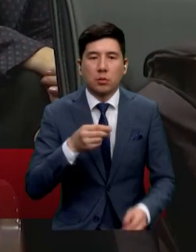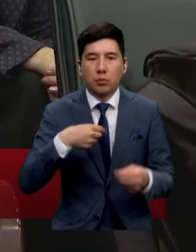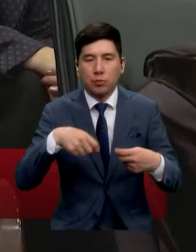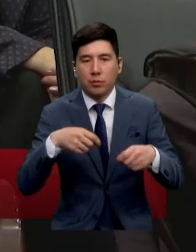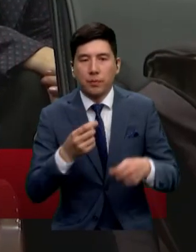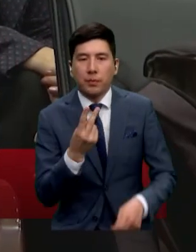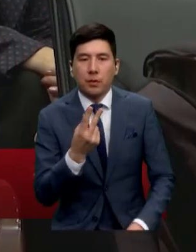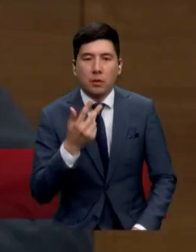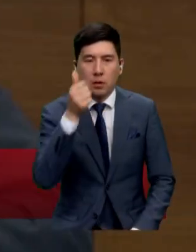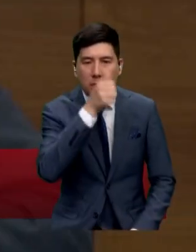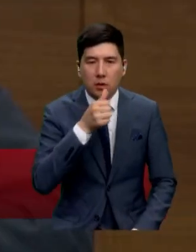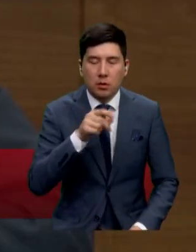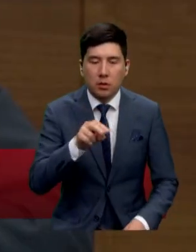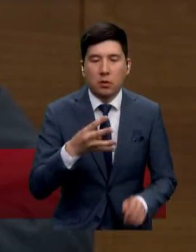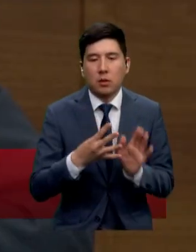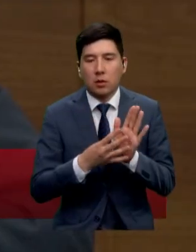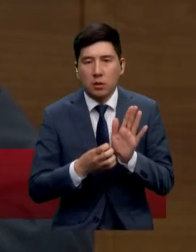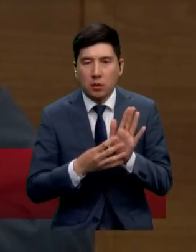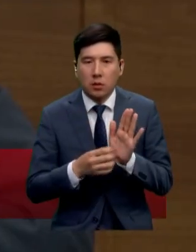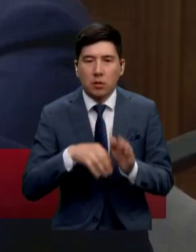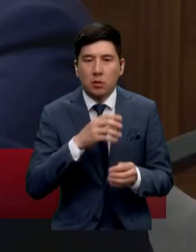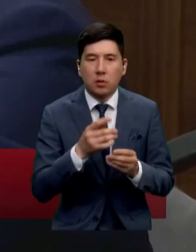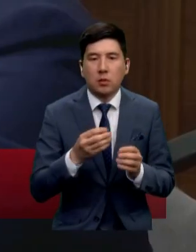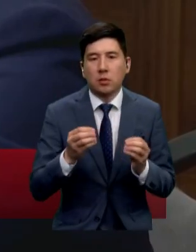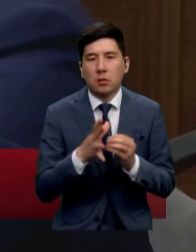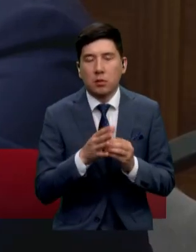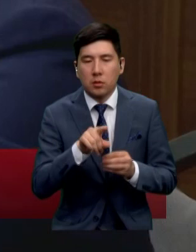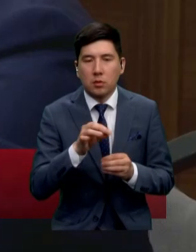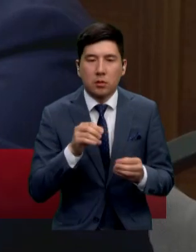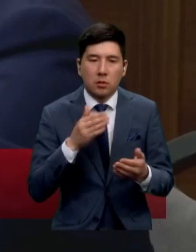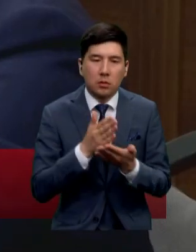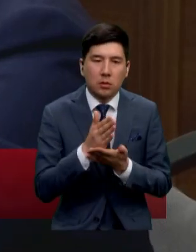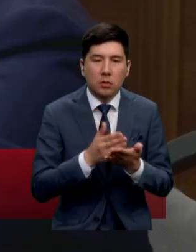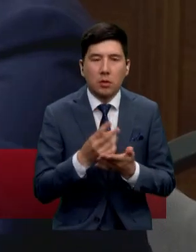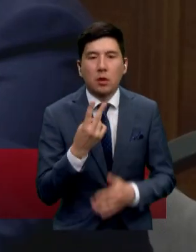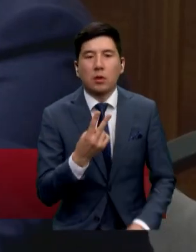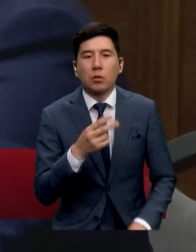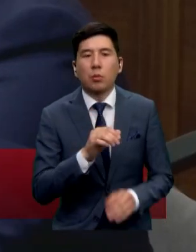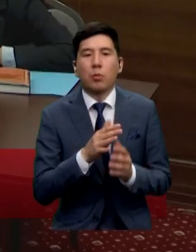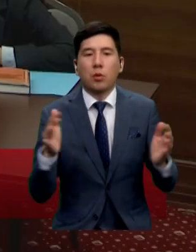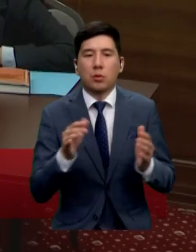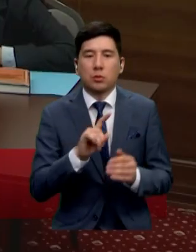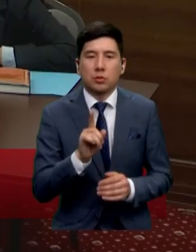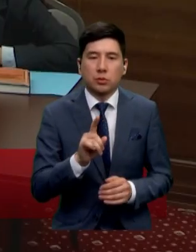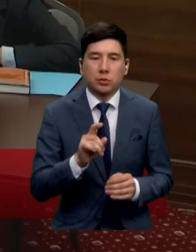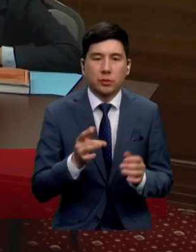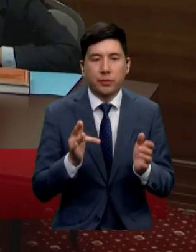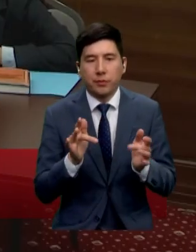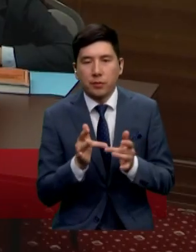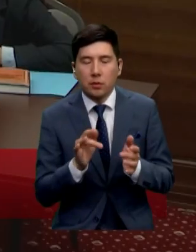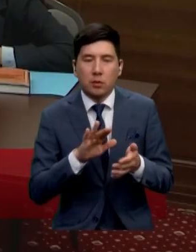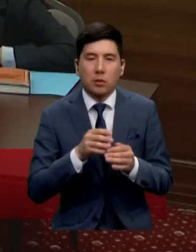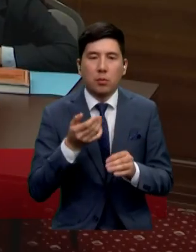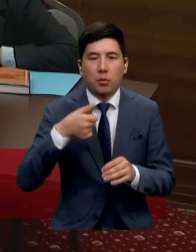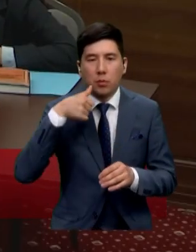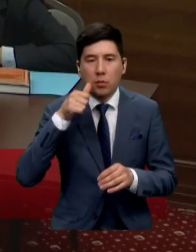этого года уже поступило 954 административных иска. Это вдвое больше по сравнению с аналогичным периодом прошлого